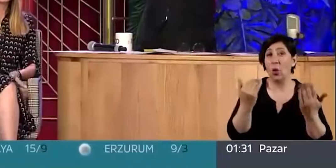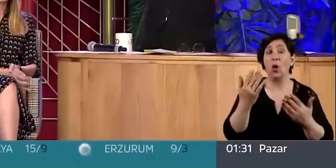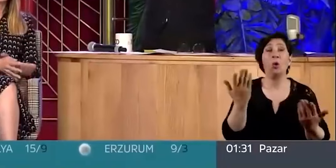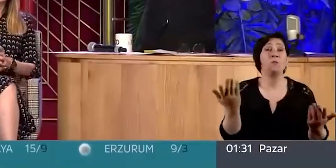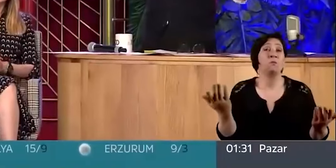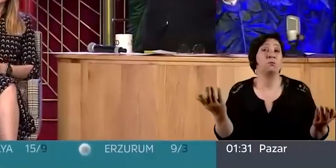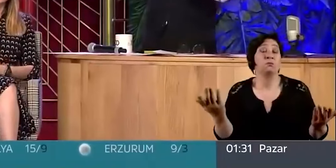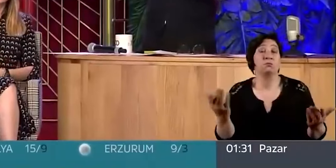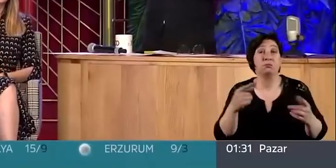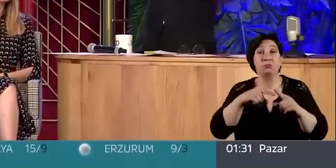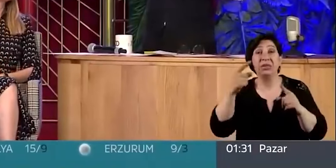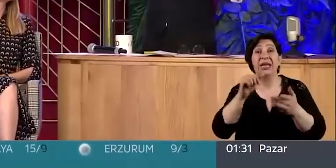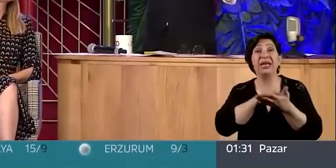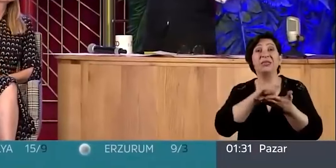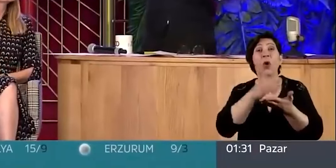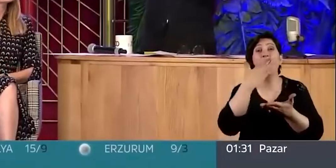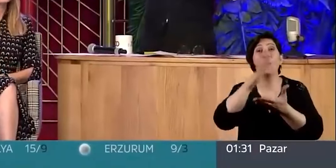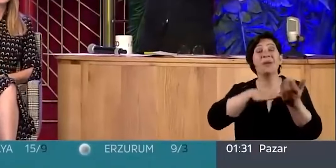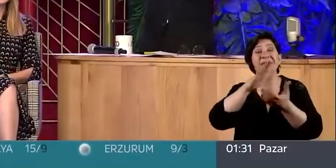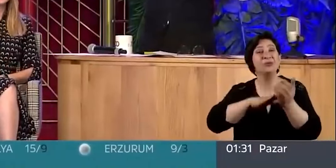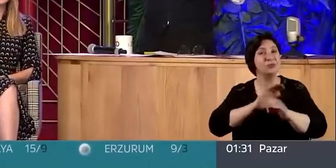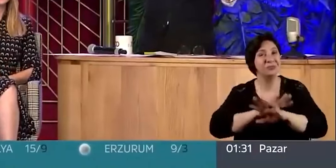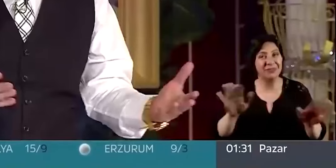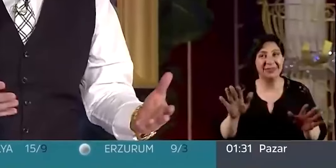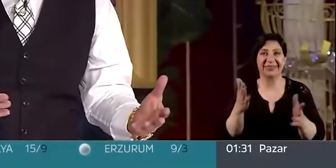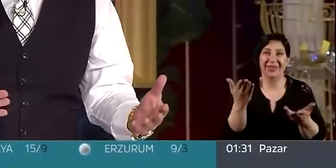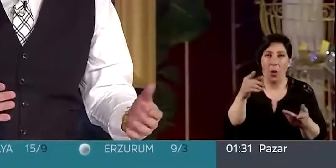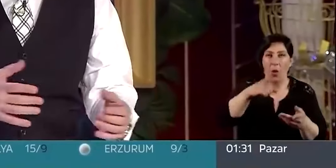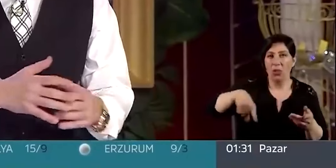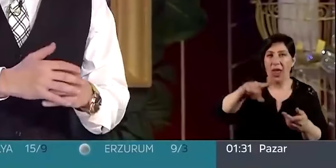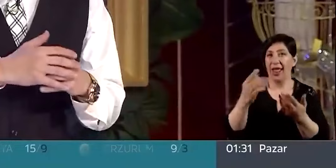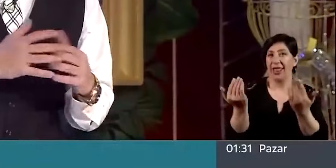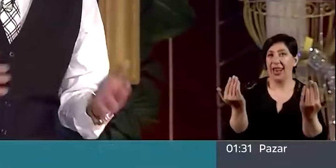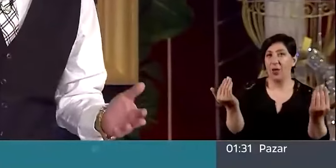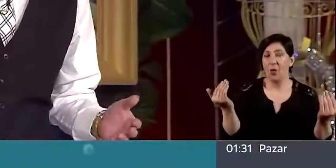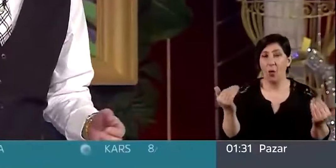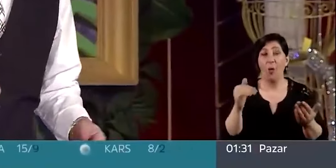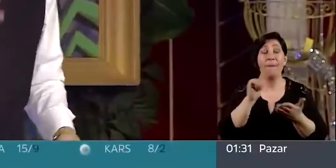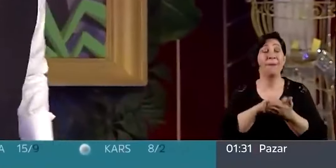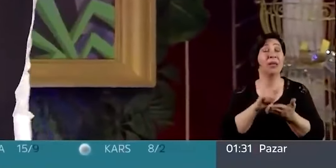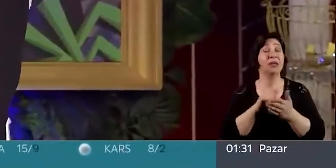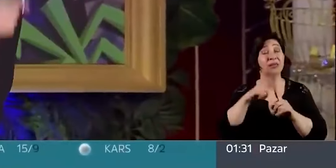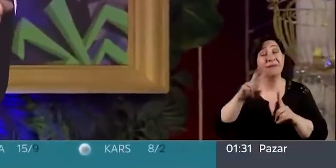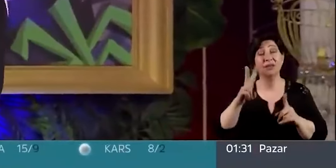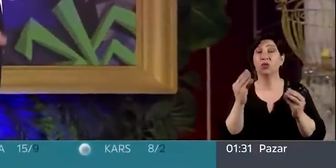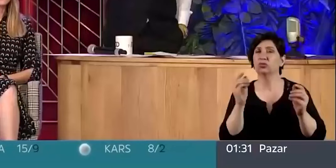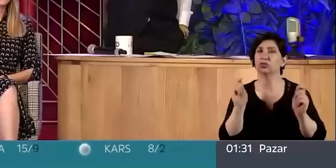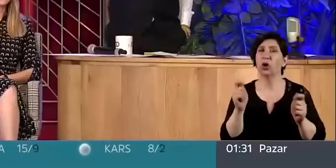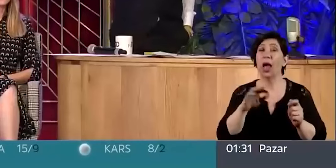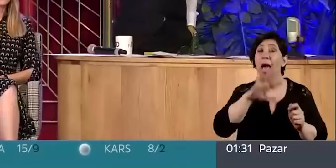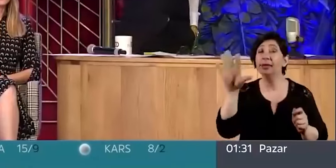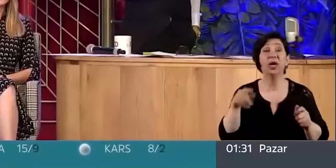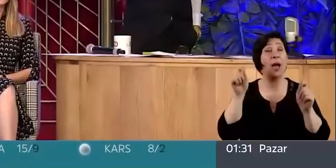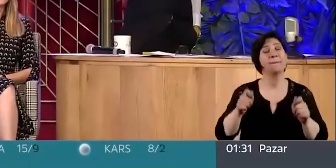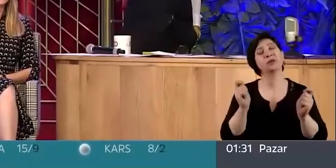yandan gazetecilik okullarından, medya okullarından yeni yeni mezunlar geliyor. Hakikaten medya çok zor. Her şeyi